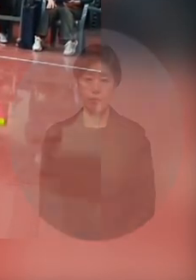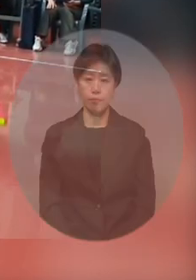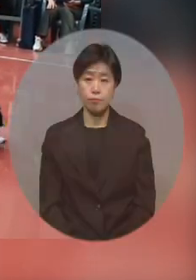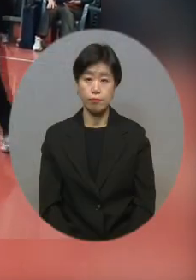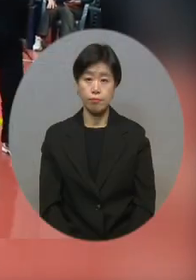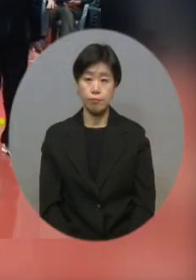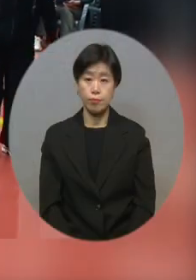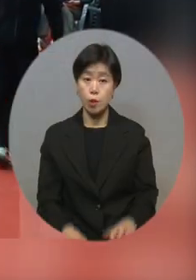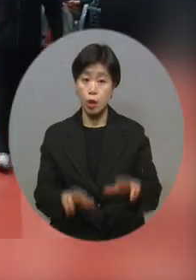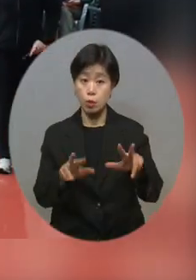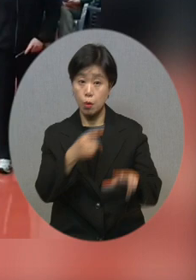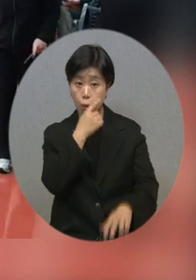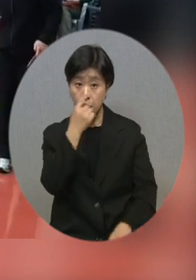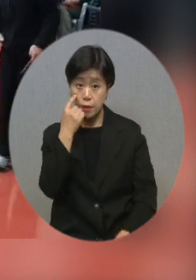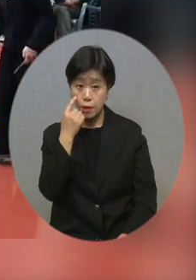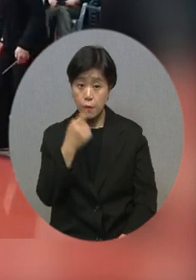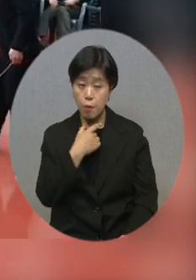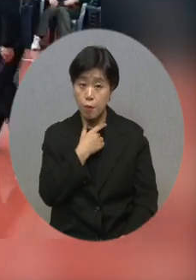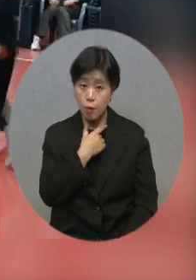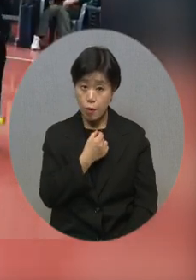거리.